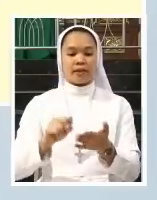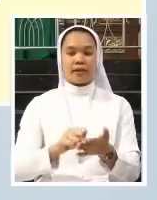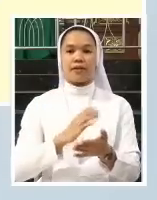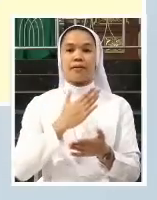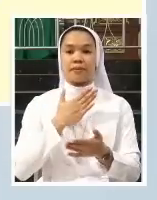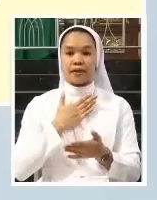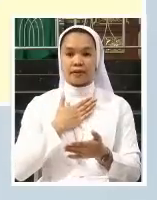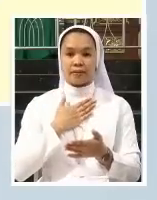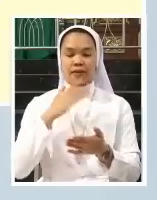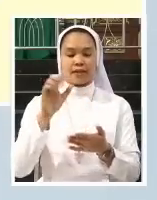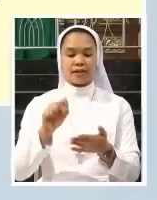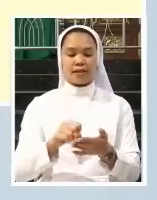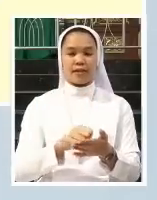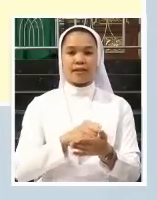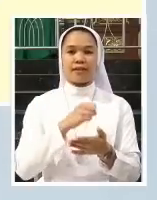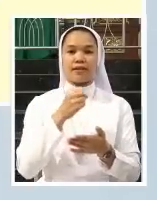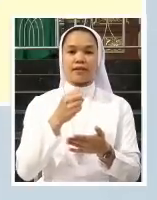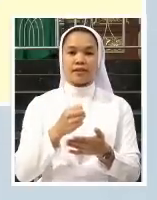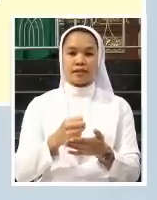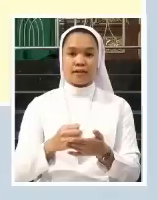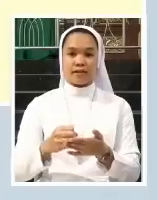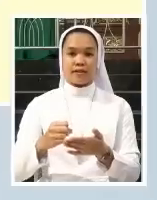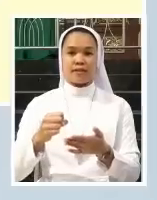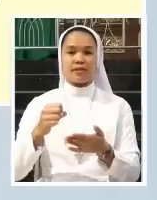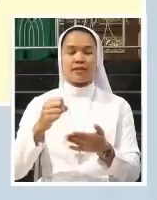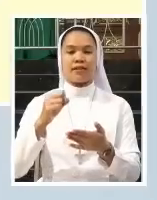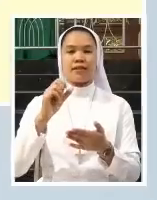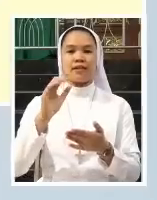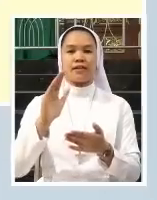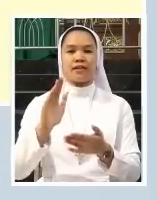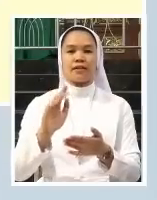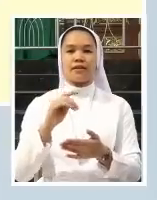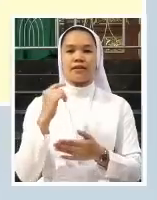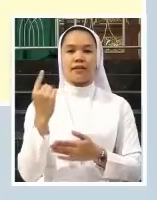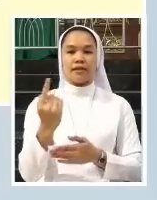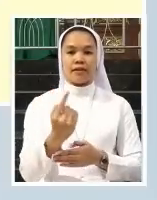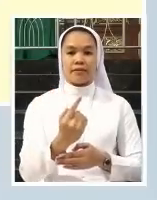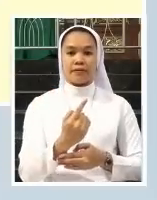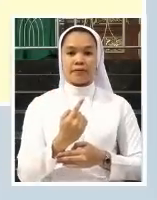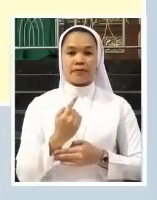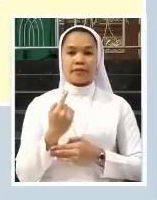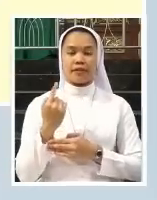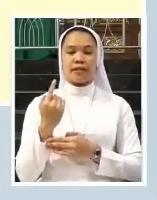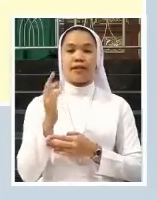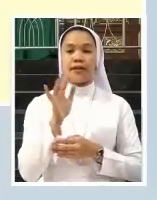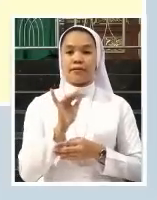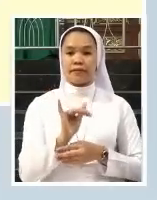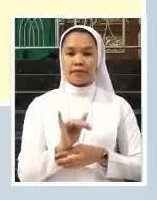Sa kuya, mag-aawit to